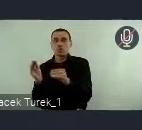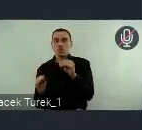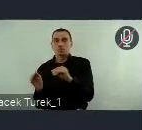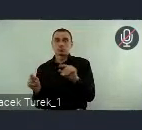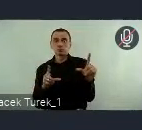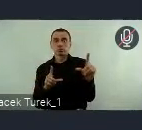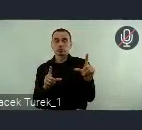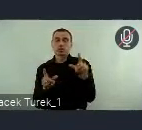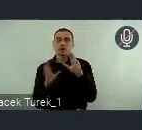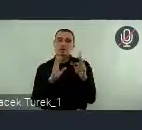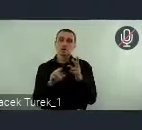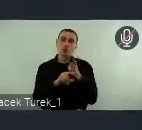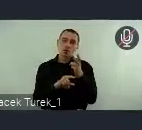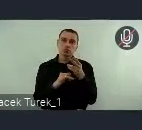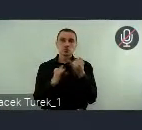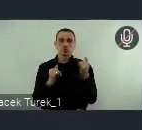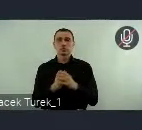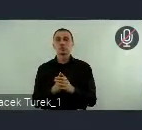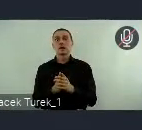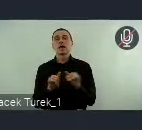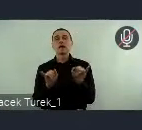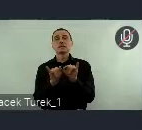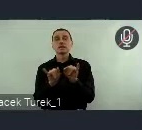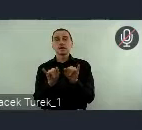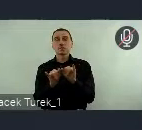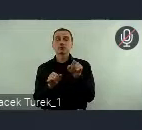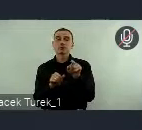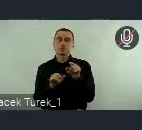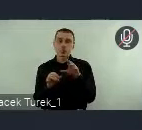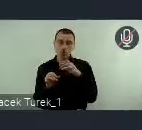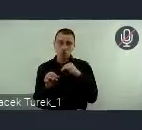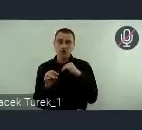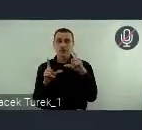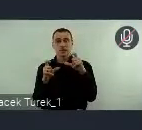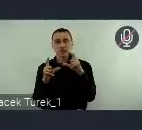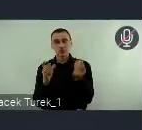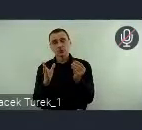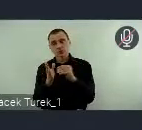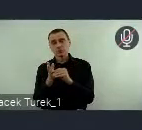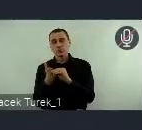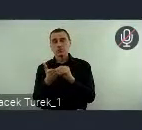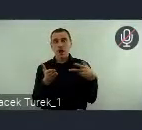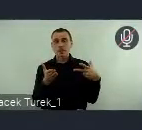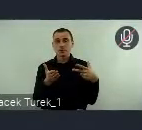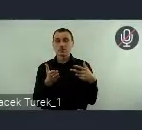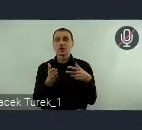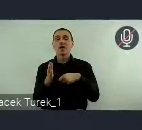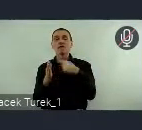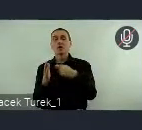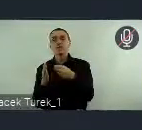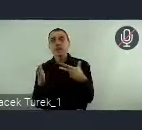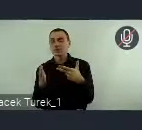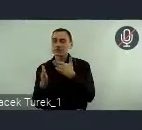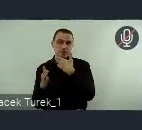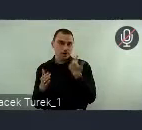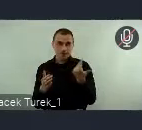na YouTube na Instagramie teksty alternatywne do zdjęć co możliwe ale nie można dawać napisu na przykład do filmów na Instagramie Więc